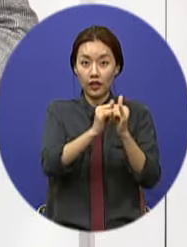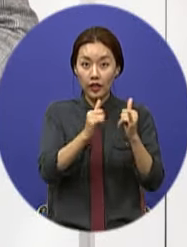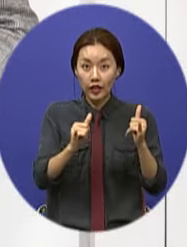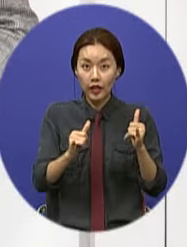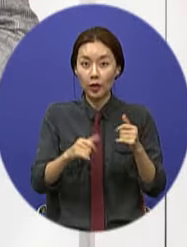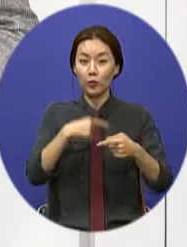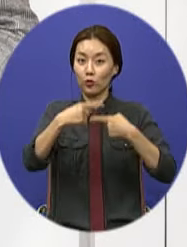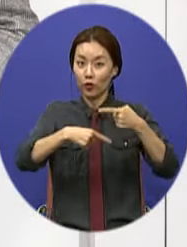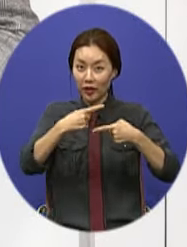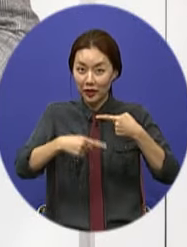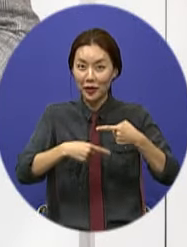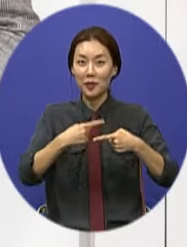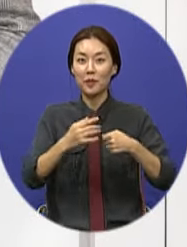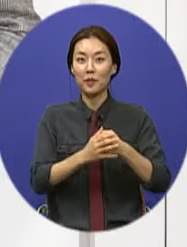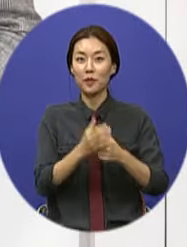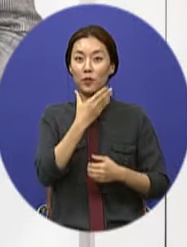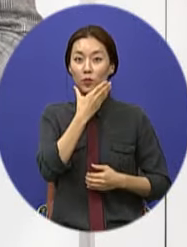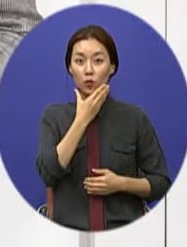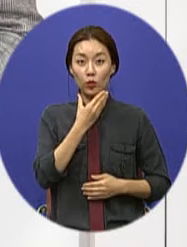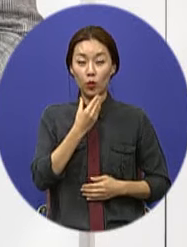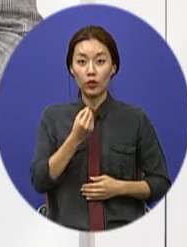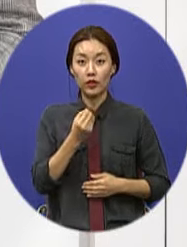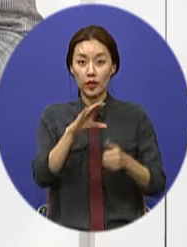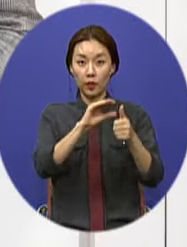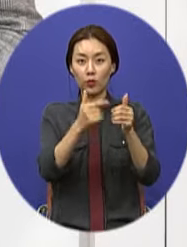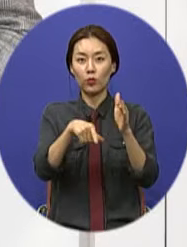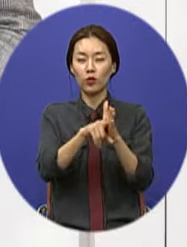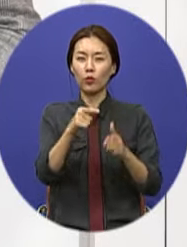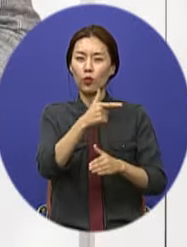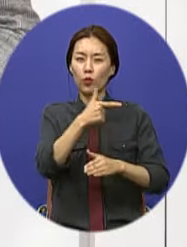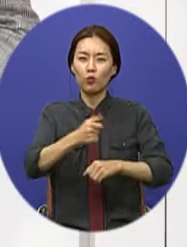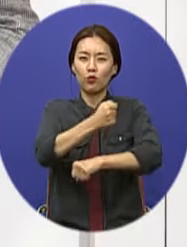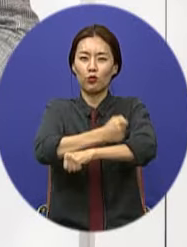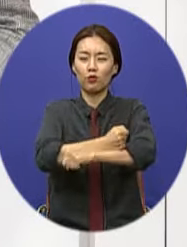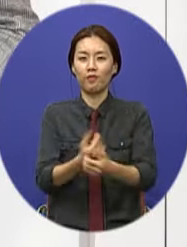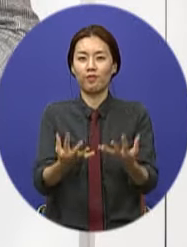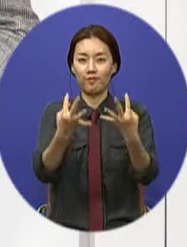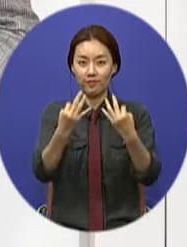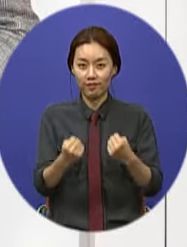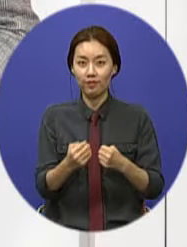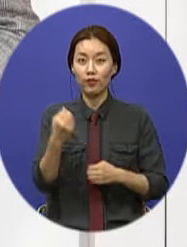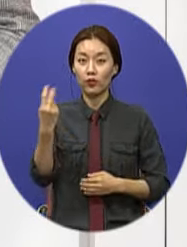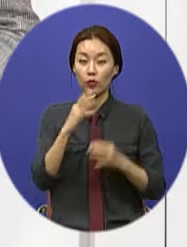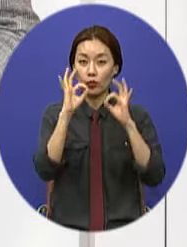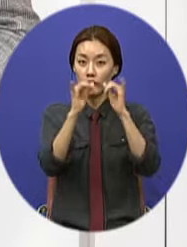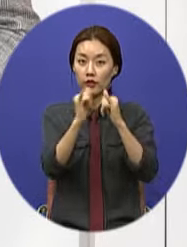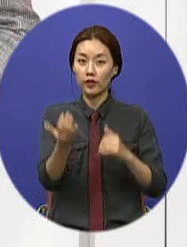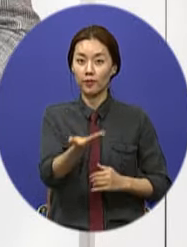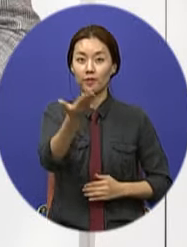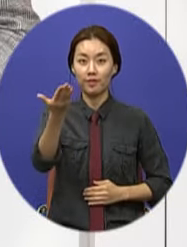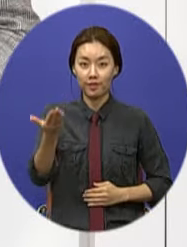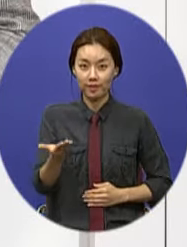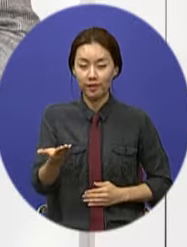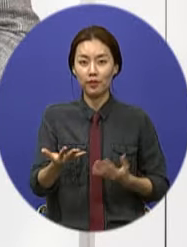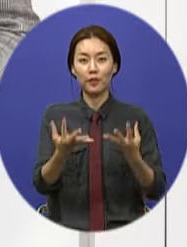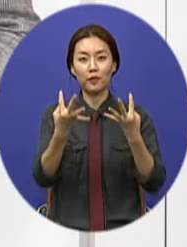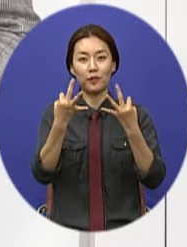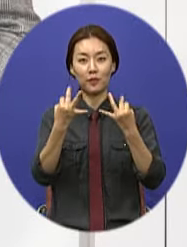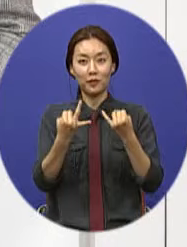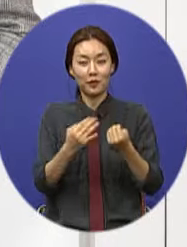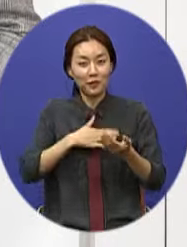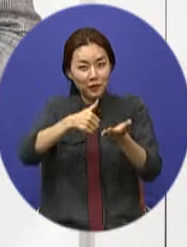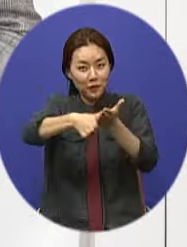피디님, 수아님 복지 저 방송을 위해서 너무 수고가 많고요. 네. 저 시청자 여러분들. 많은 표